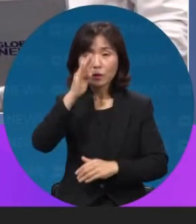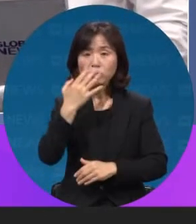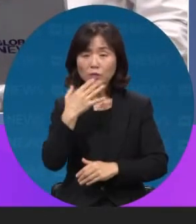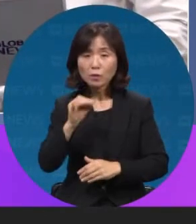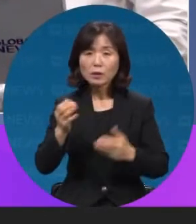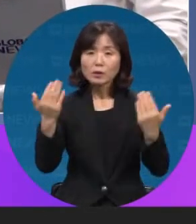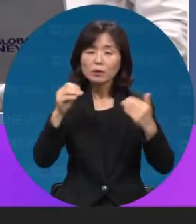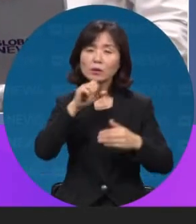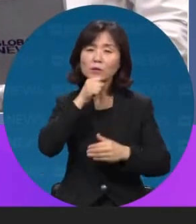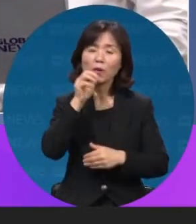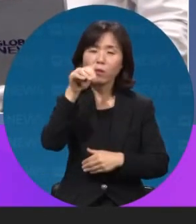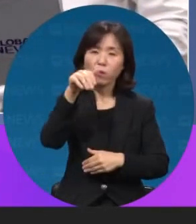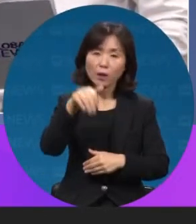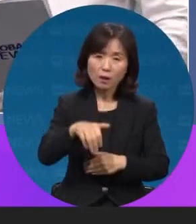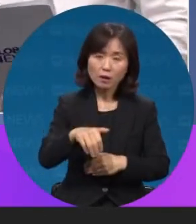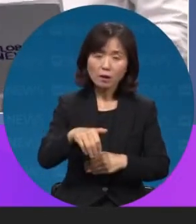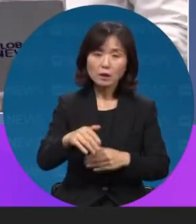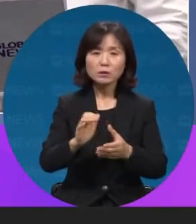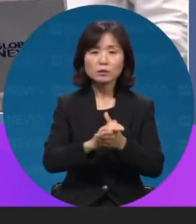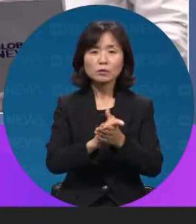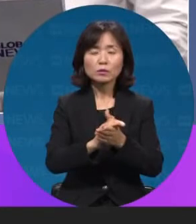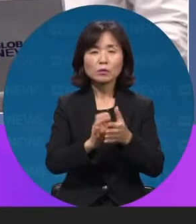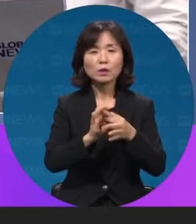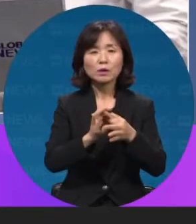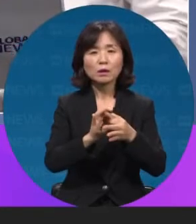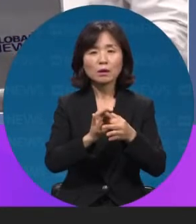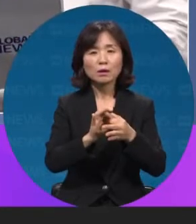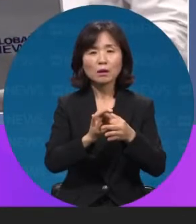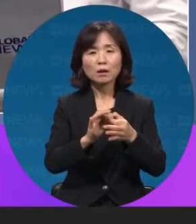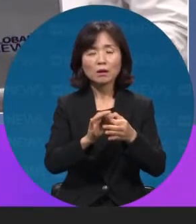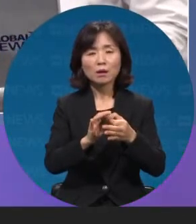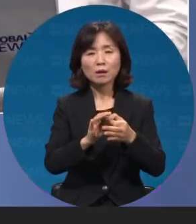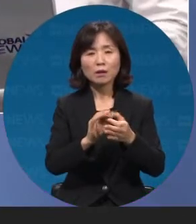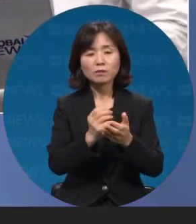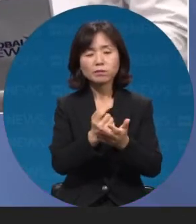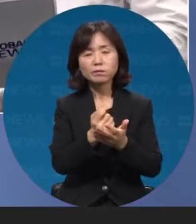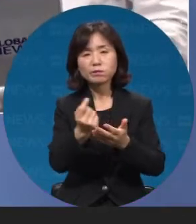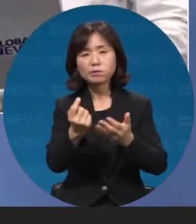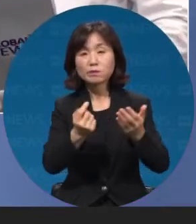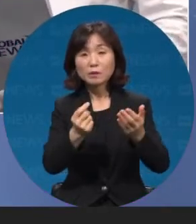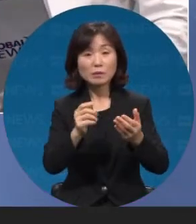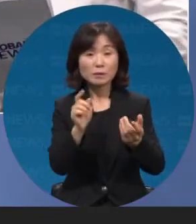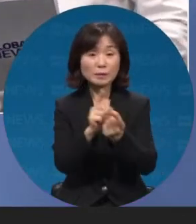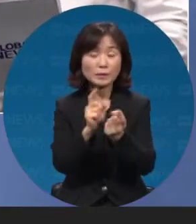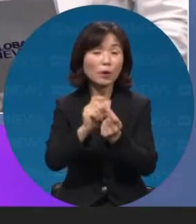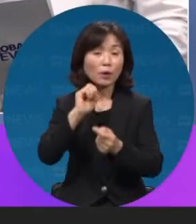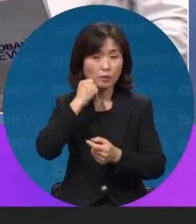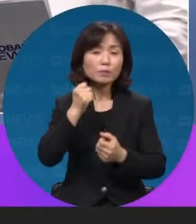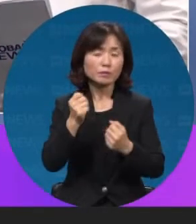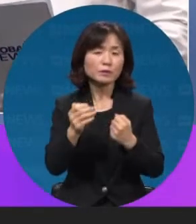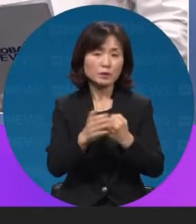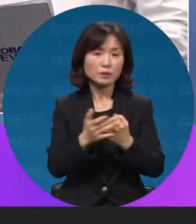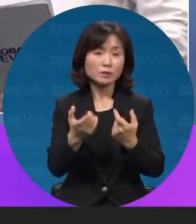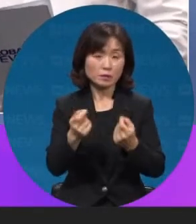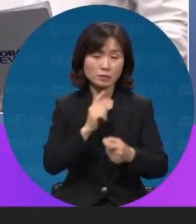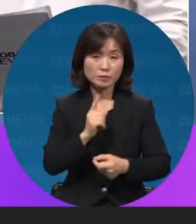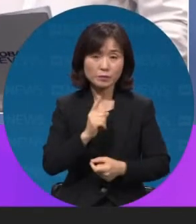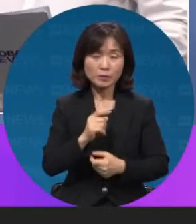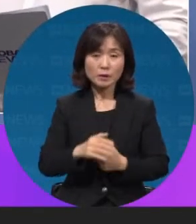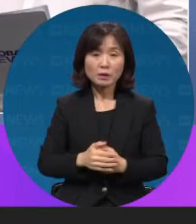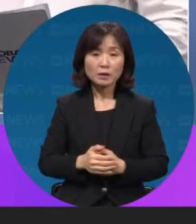학교 성적이 떨어지고 교우관계가 느슨해진 것을 원인으로 지목했습니다 실제 일본 문부성 이 최근 발표한